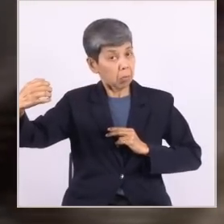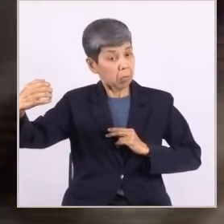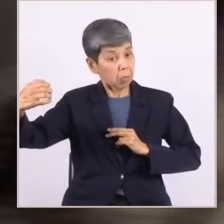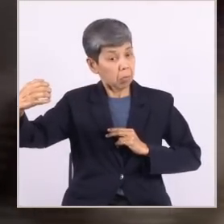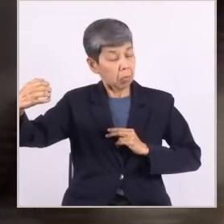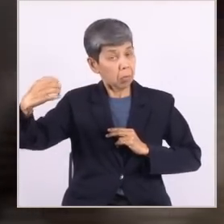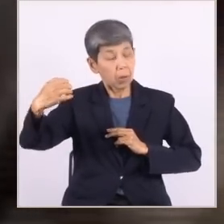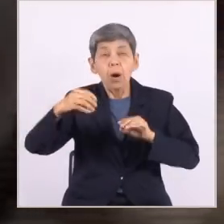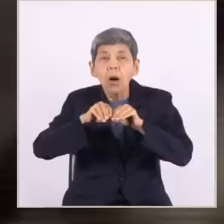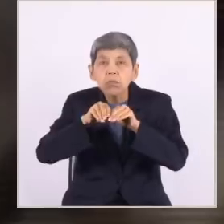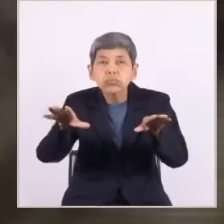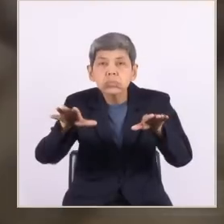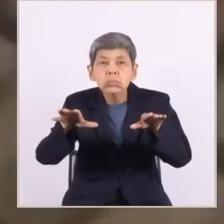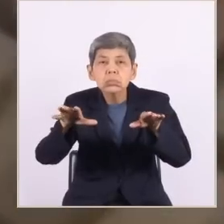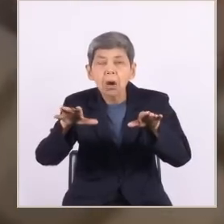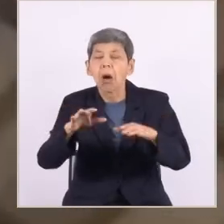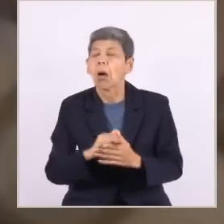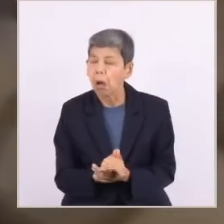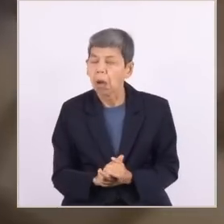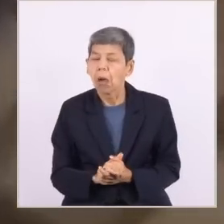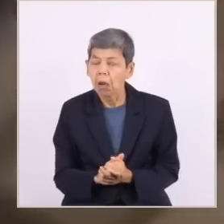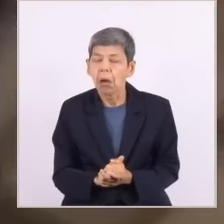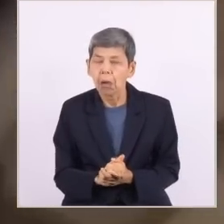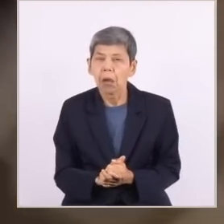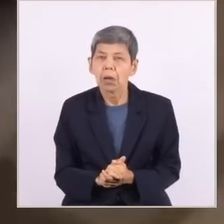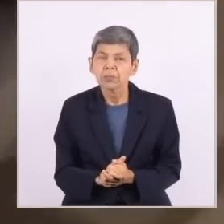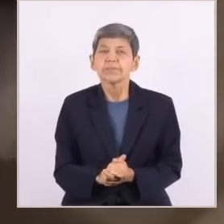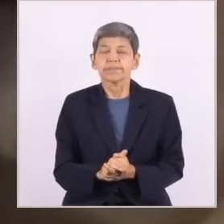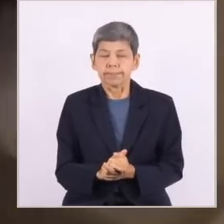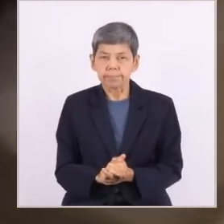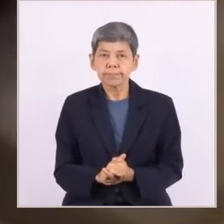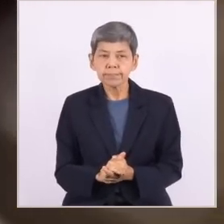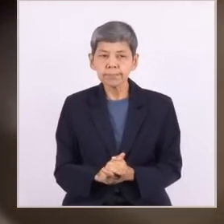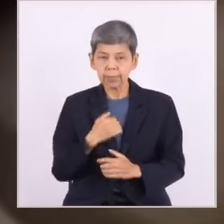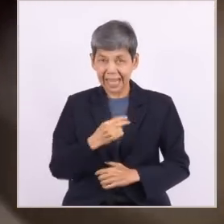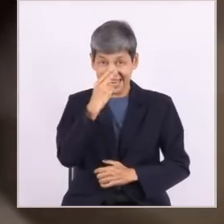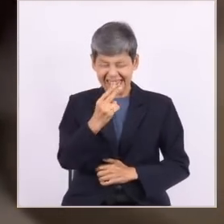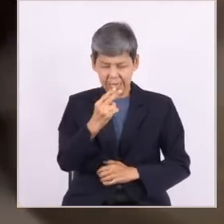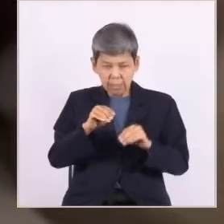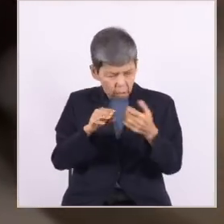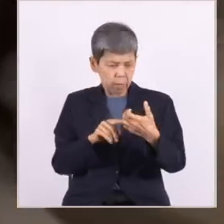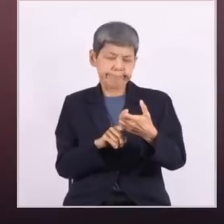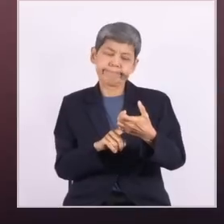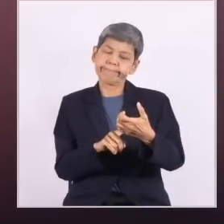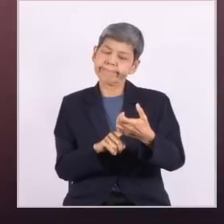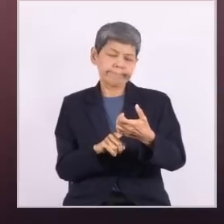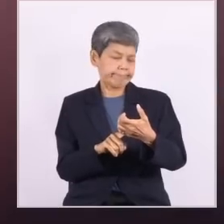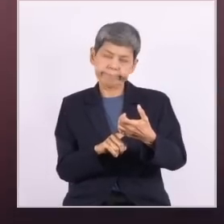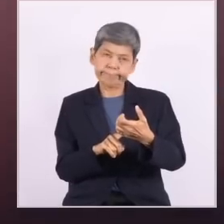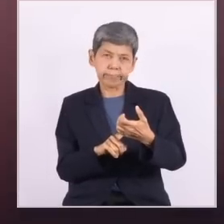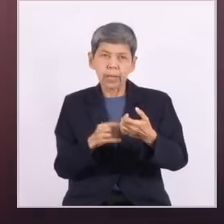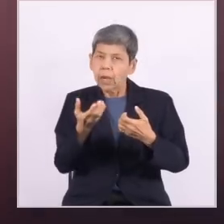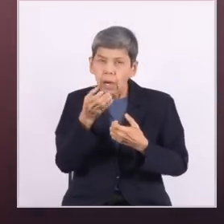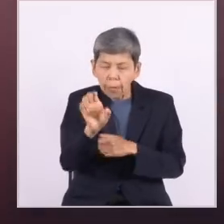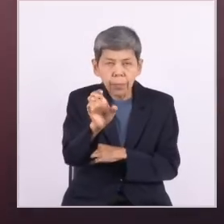าภาพนี้มาเปิดเผย ค่ะ นะฮะทีนี้พอเขาเห็นภาพนี้คลิปนี้เขาก็เลยเอามาโพสต์